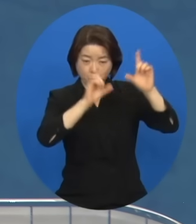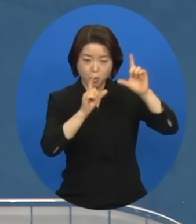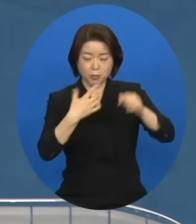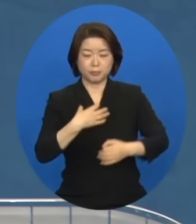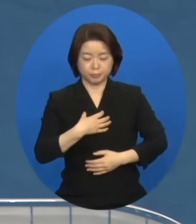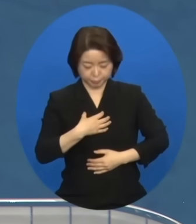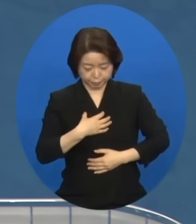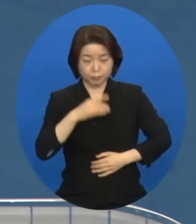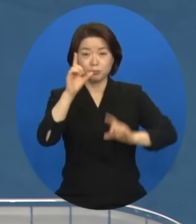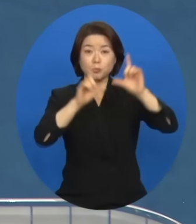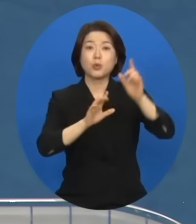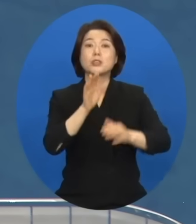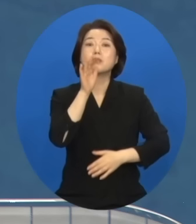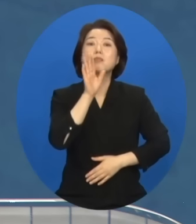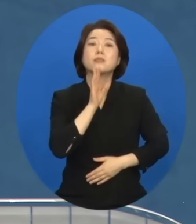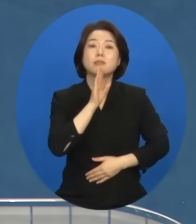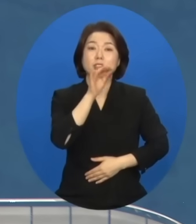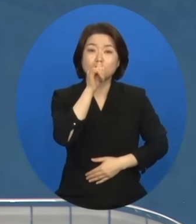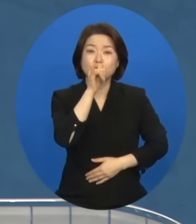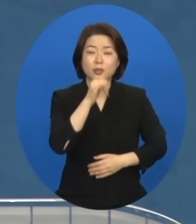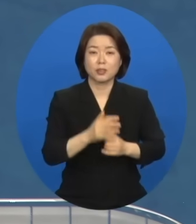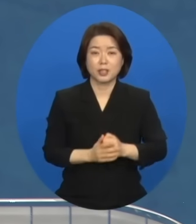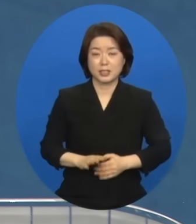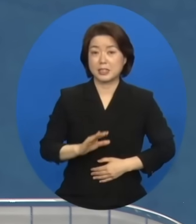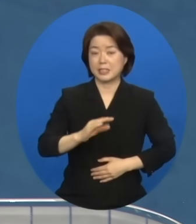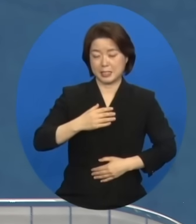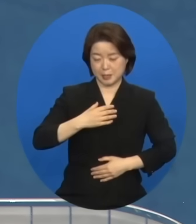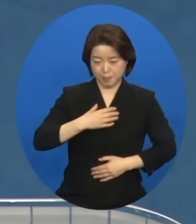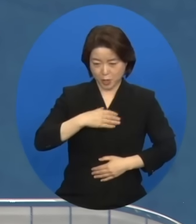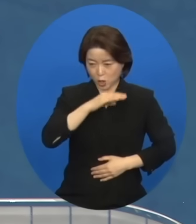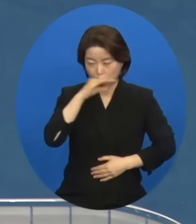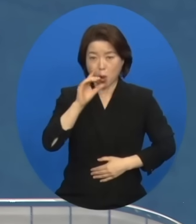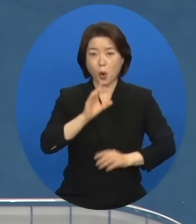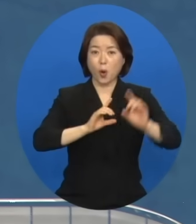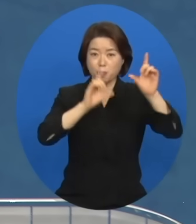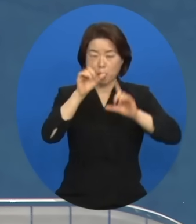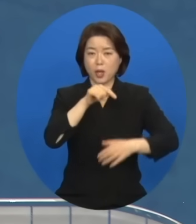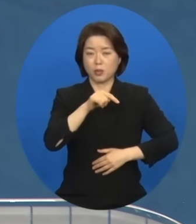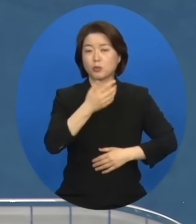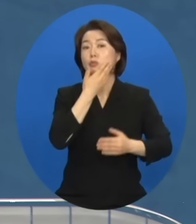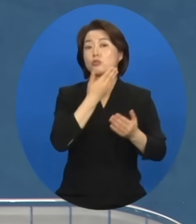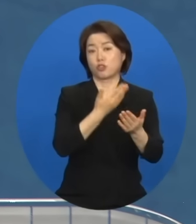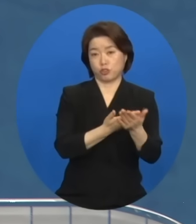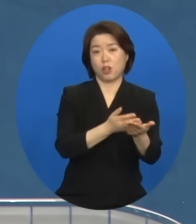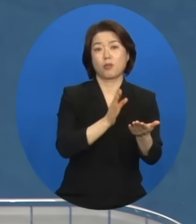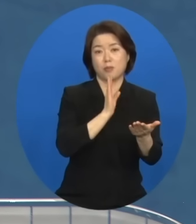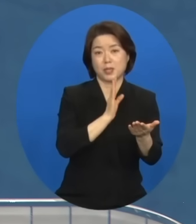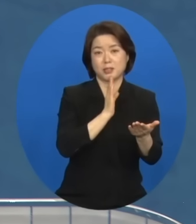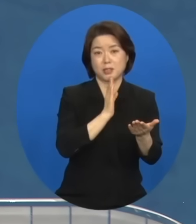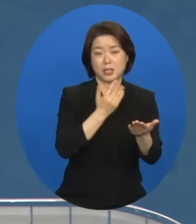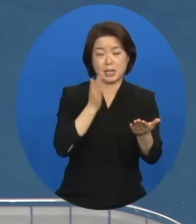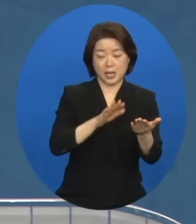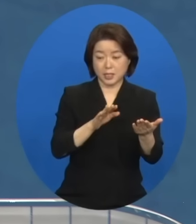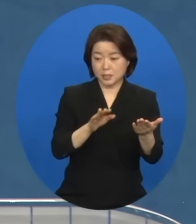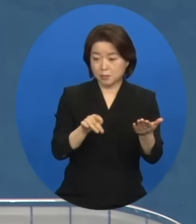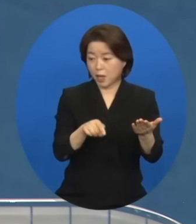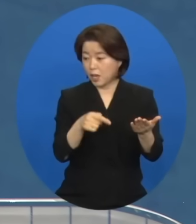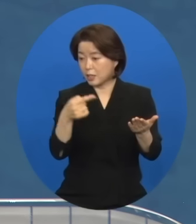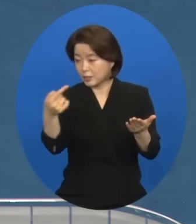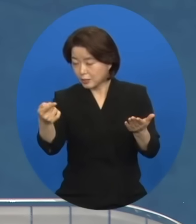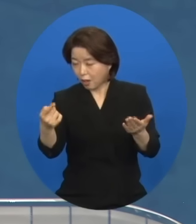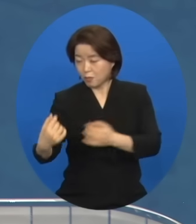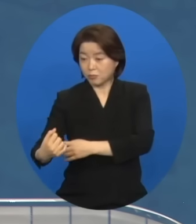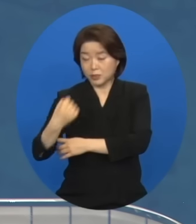경건의 모양이에요. 이 경건의 모양도 대단히 중요합니다. 그런데 경건의 능력도 있느냐 하는